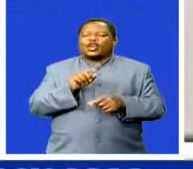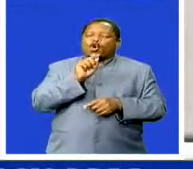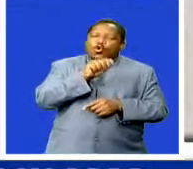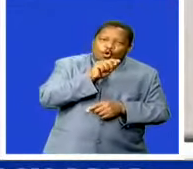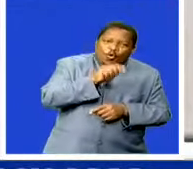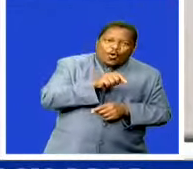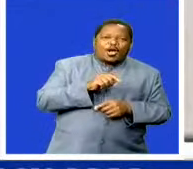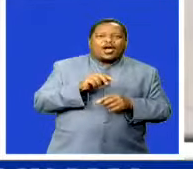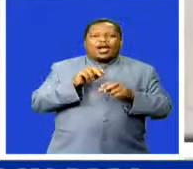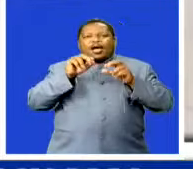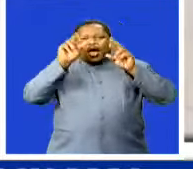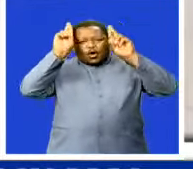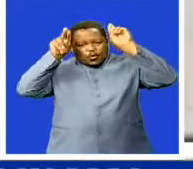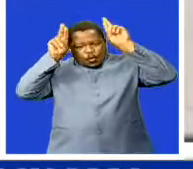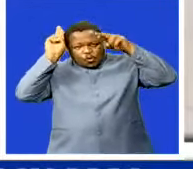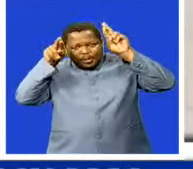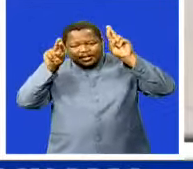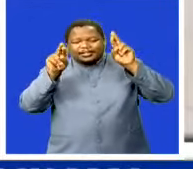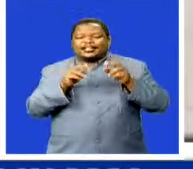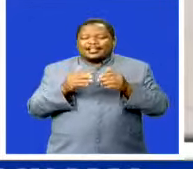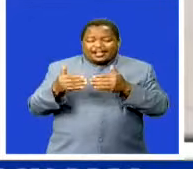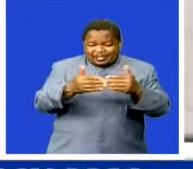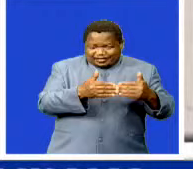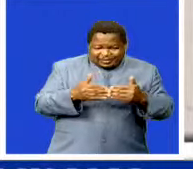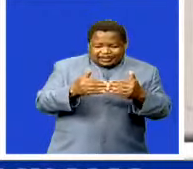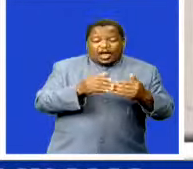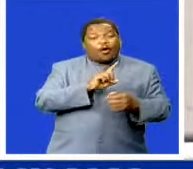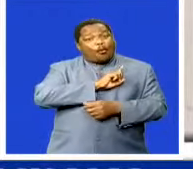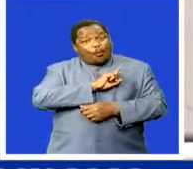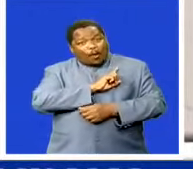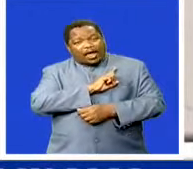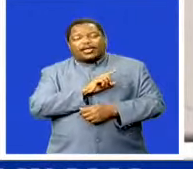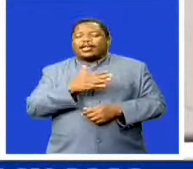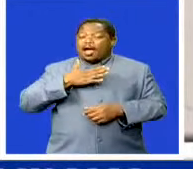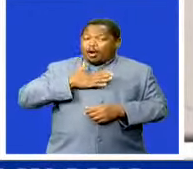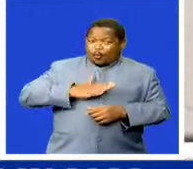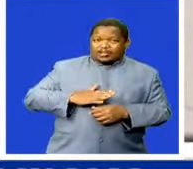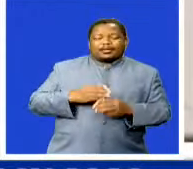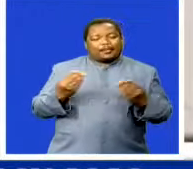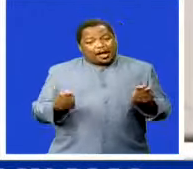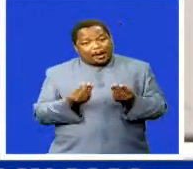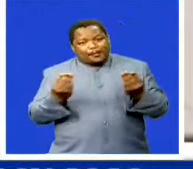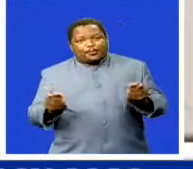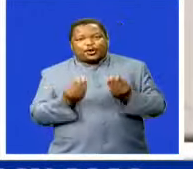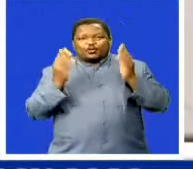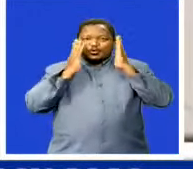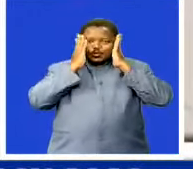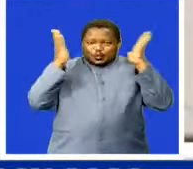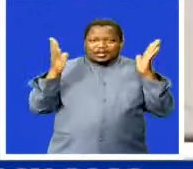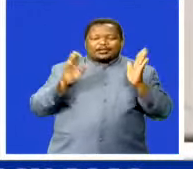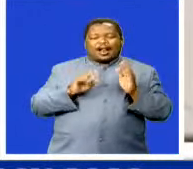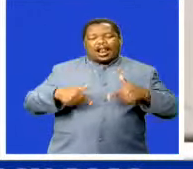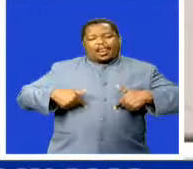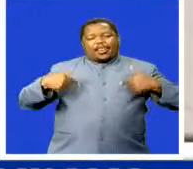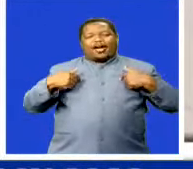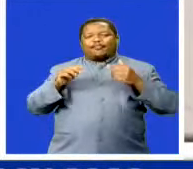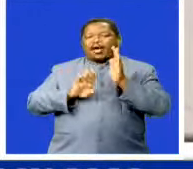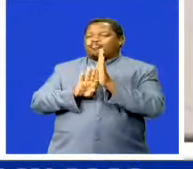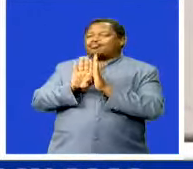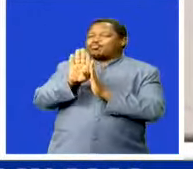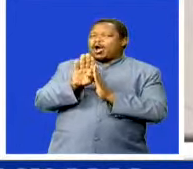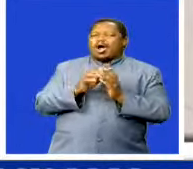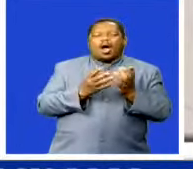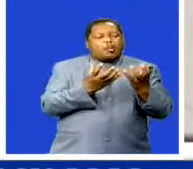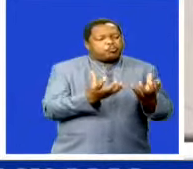ngekuthi kuphele phuya ikakhulukati kulolonke liswadi lelikhona even abafuye ke bantu babe